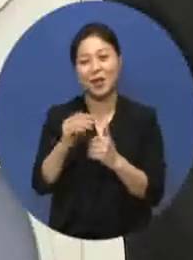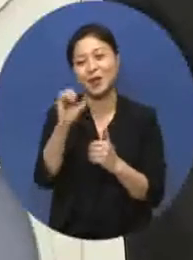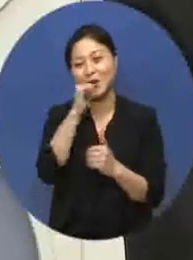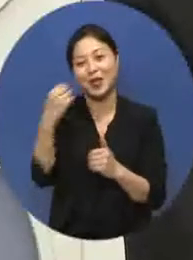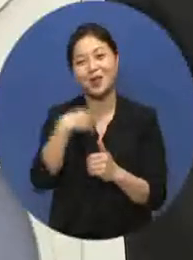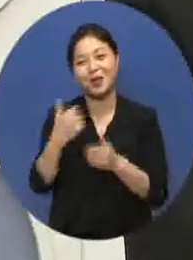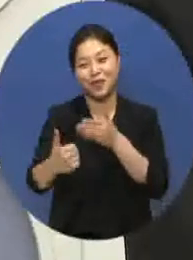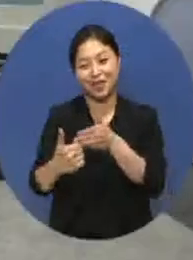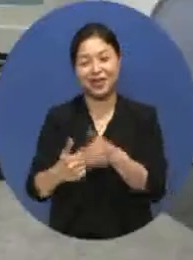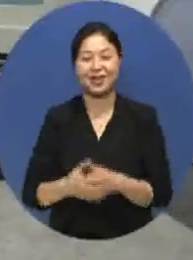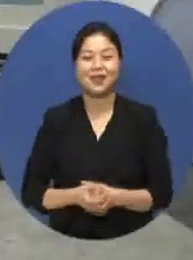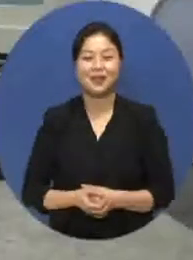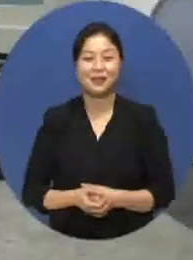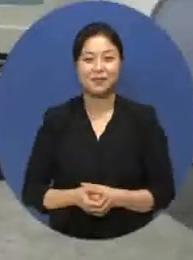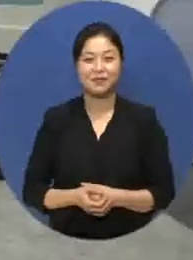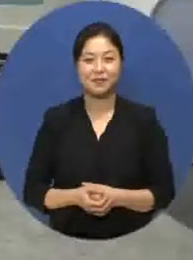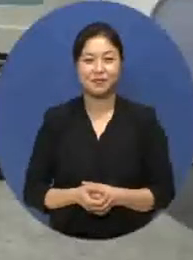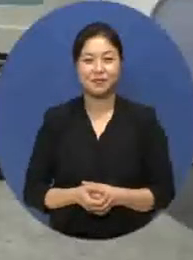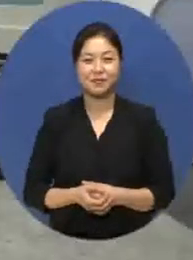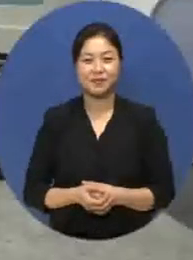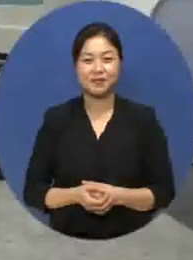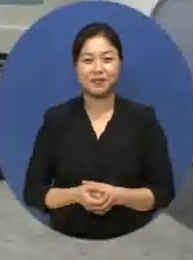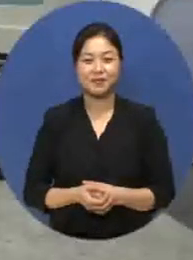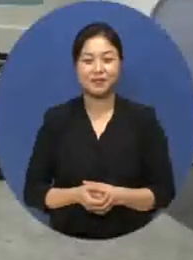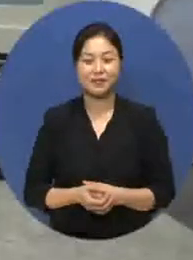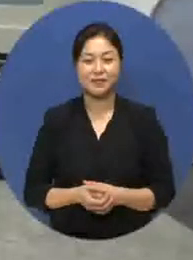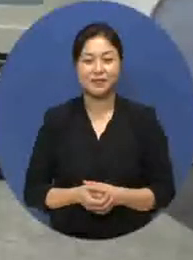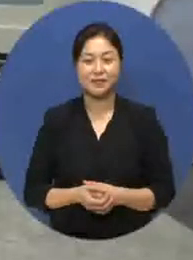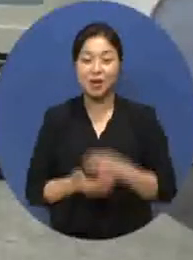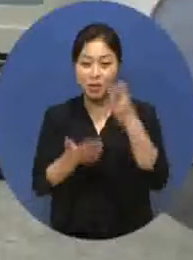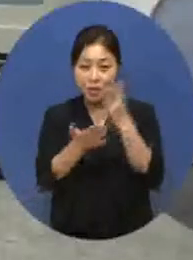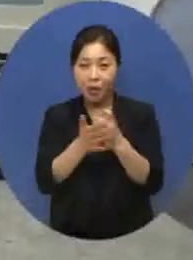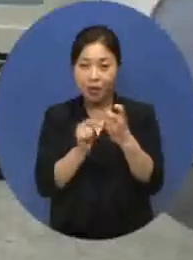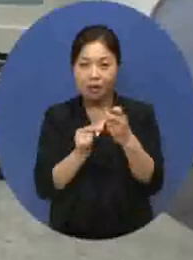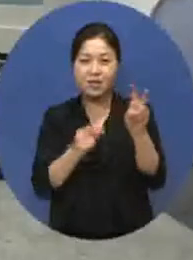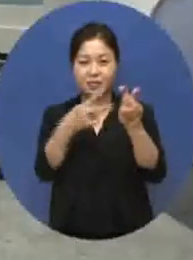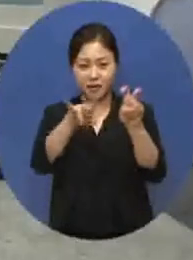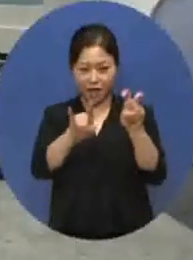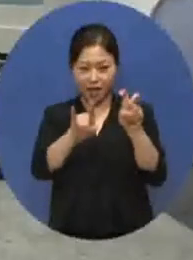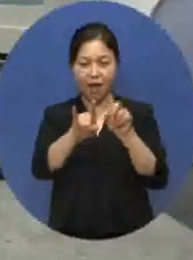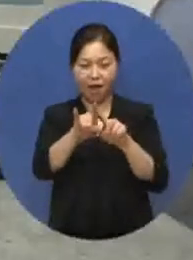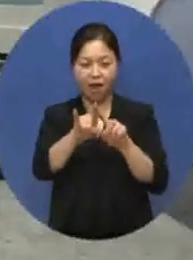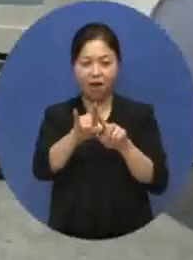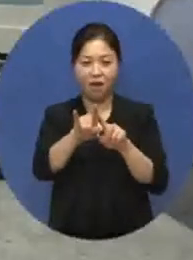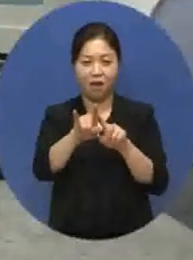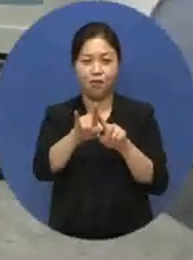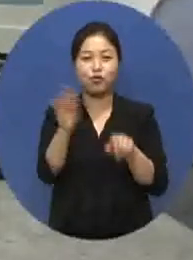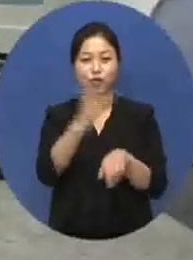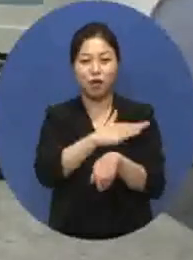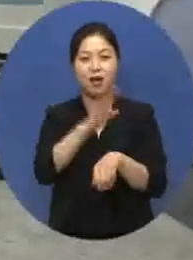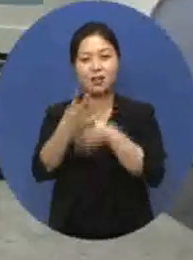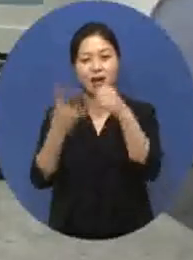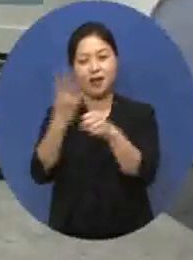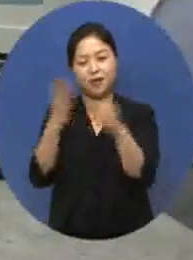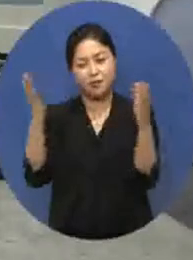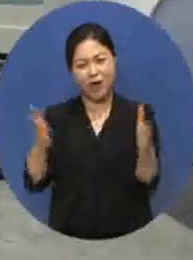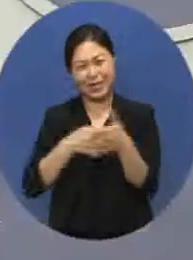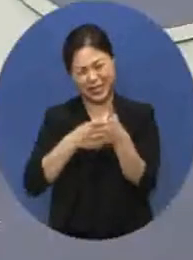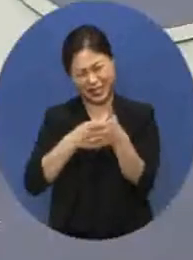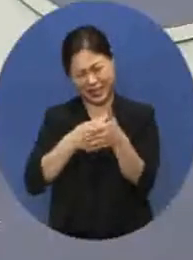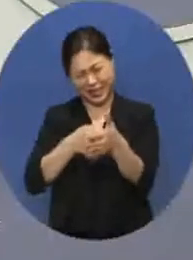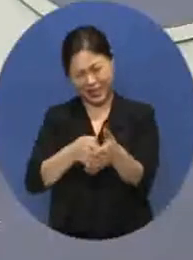소개해 주시죠. 그 법은 이제 지난 20대부터 약 한 4년 가까이 추진되어 오던